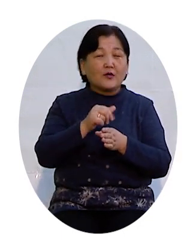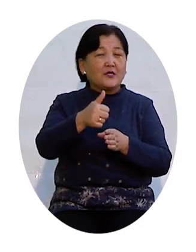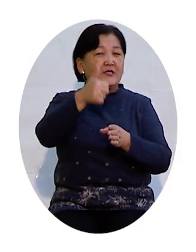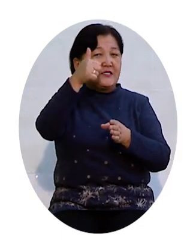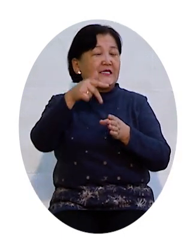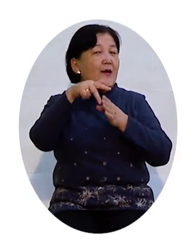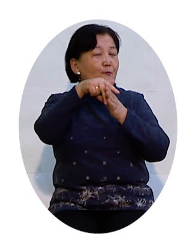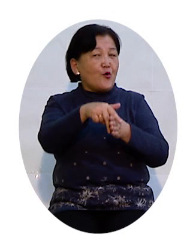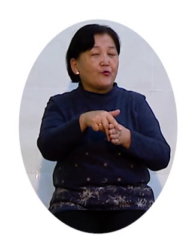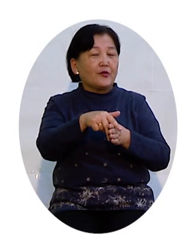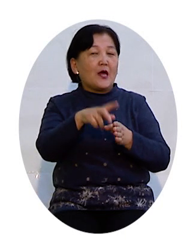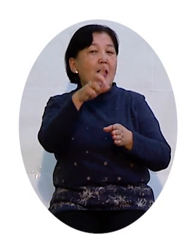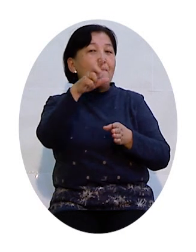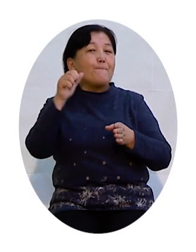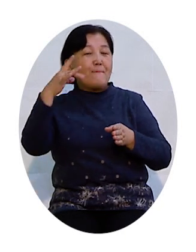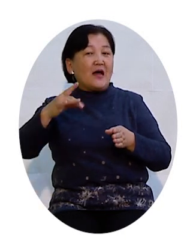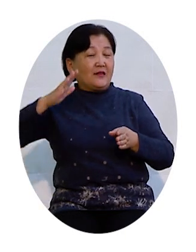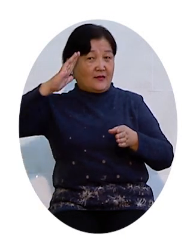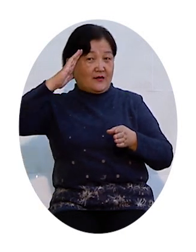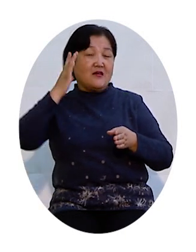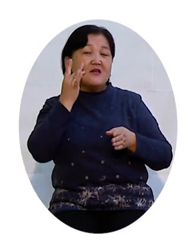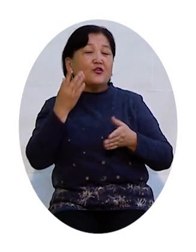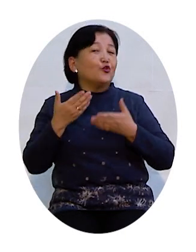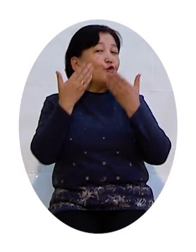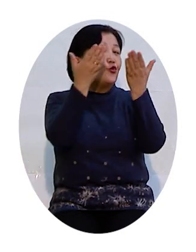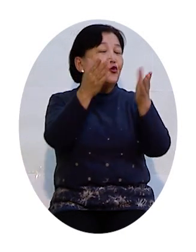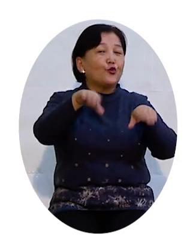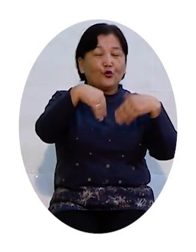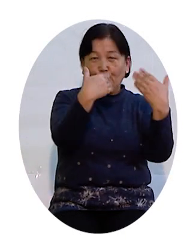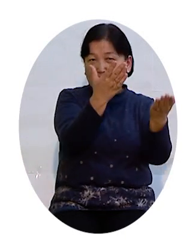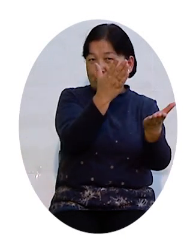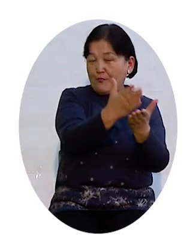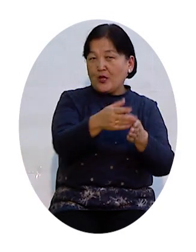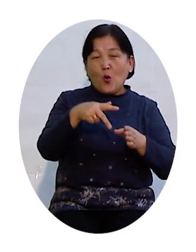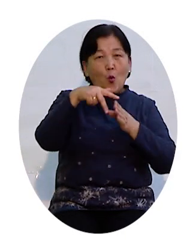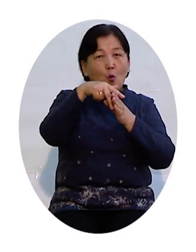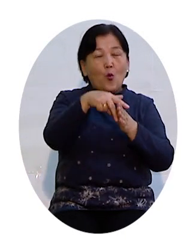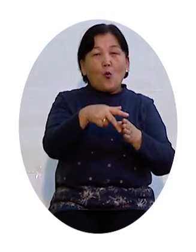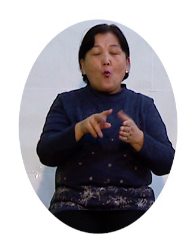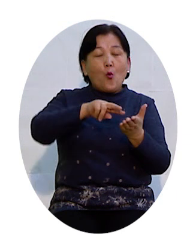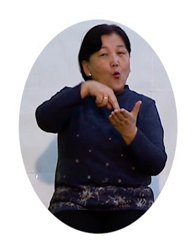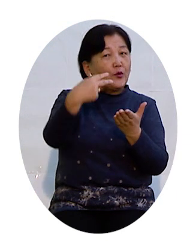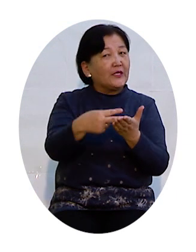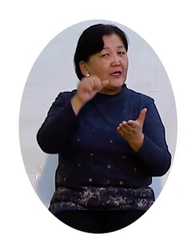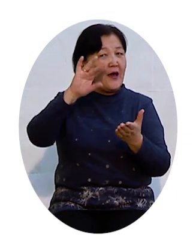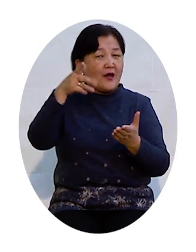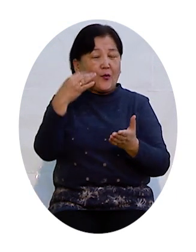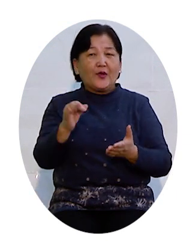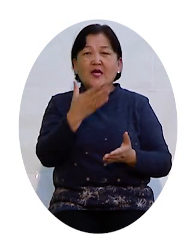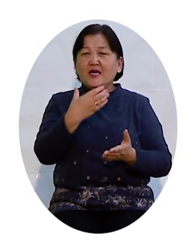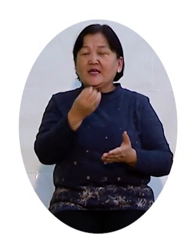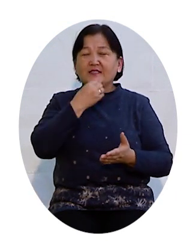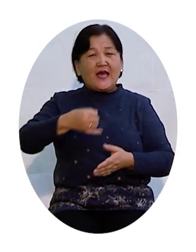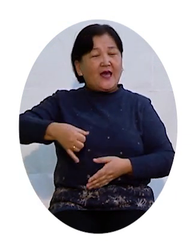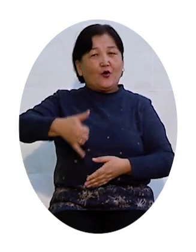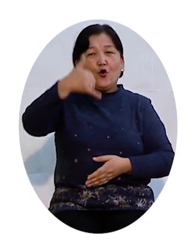намнах баатрын хүлэг бол гэж өглөө. Унахын учиргүй уул шиг сойх сайхан хоёр харахуу.